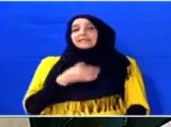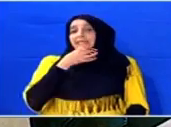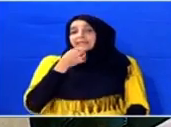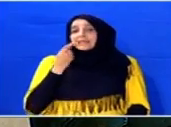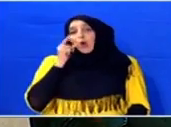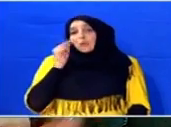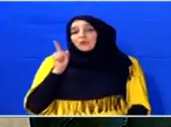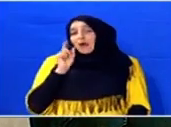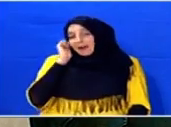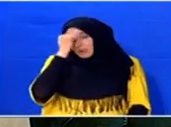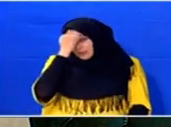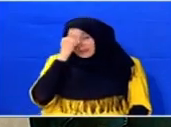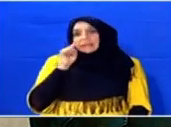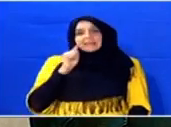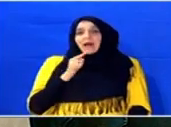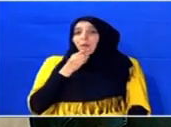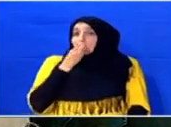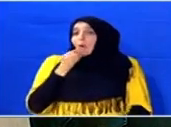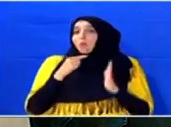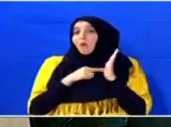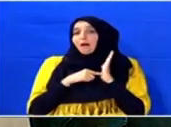ولي حجه القرار